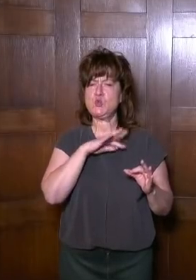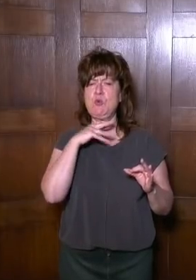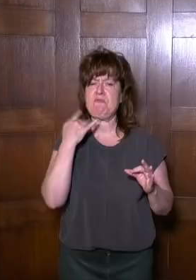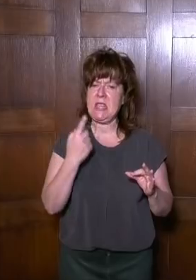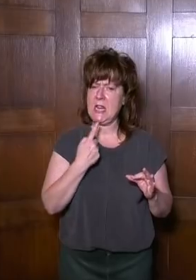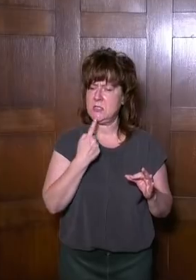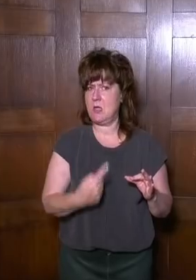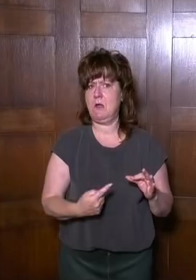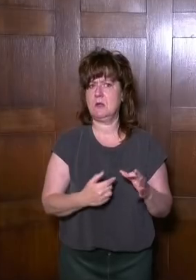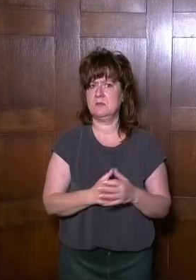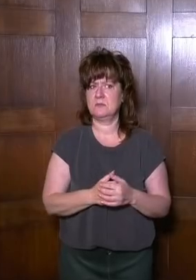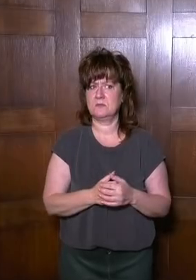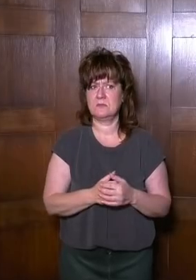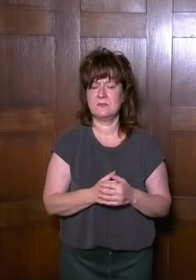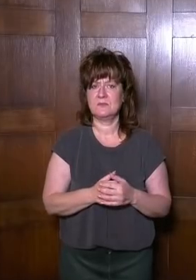sagen.